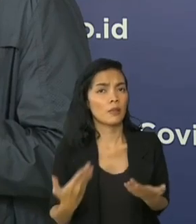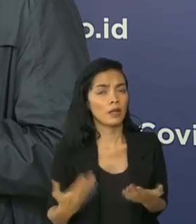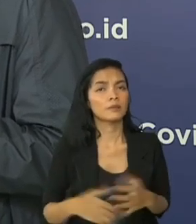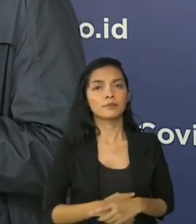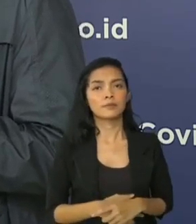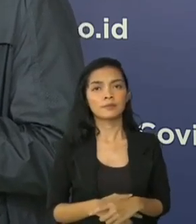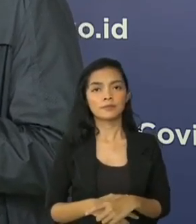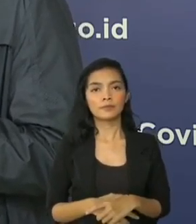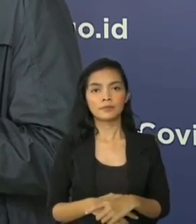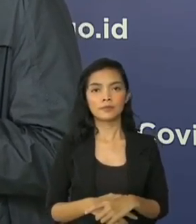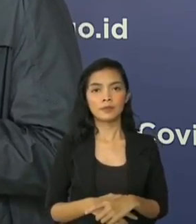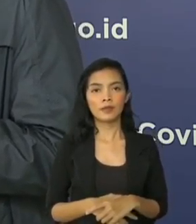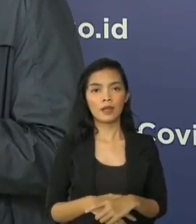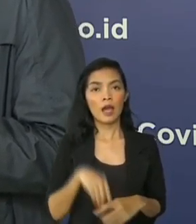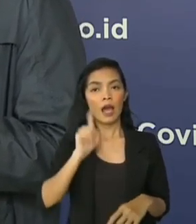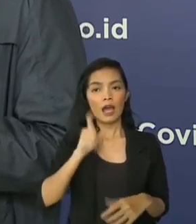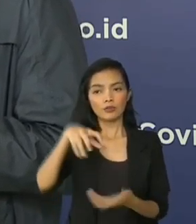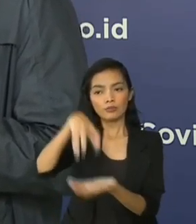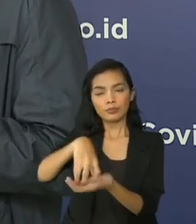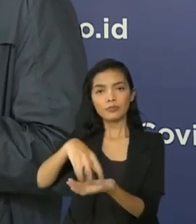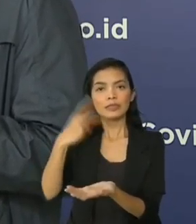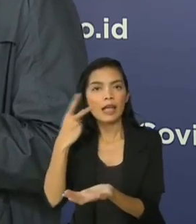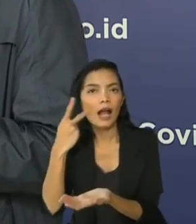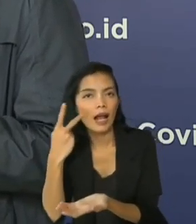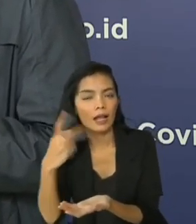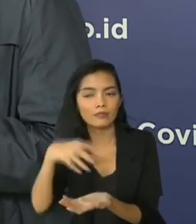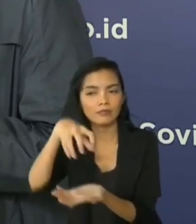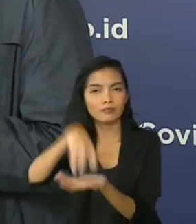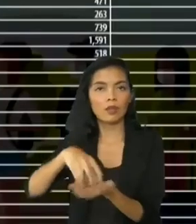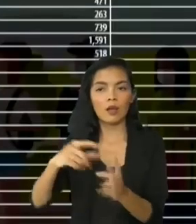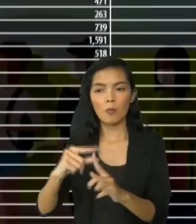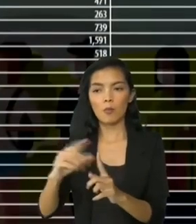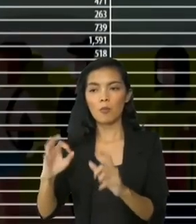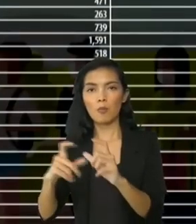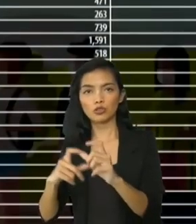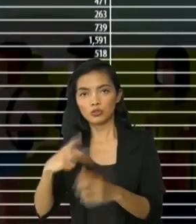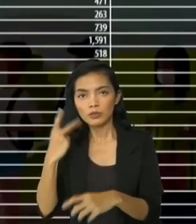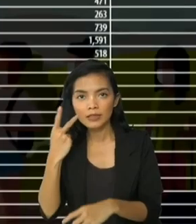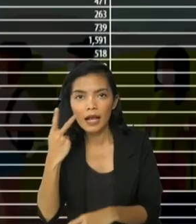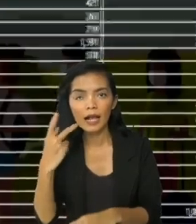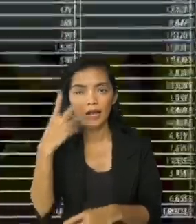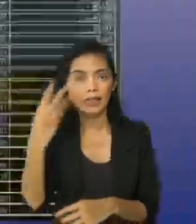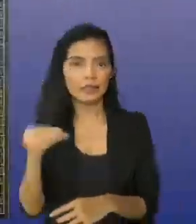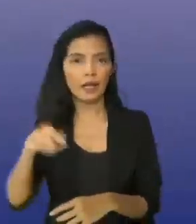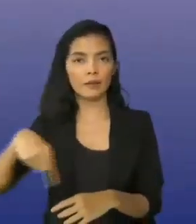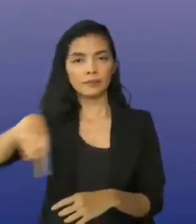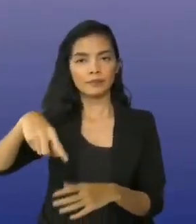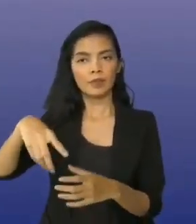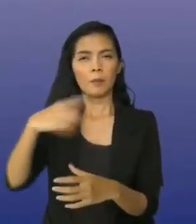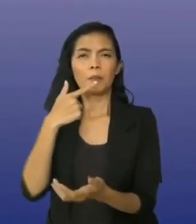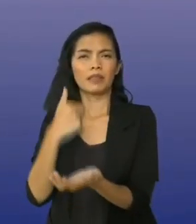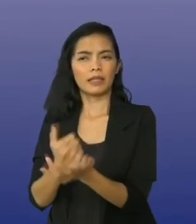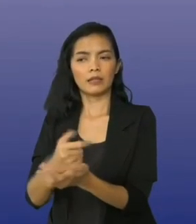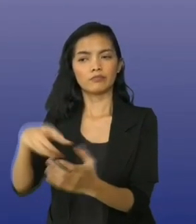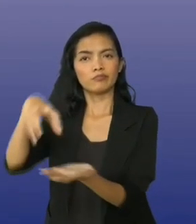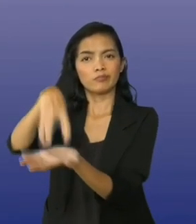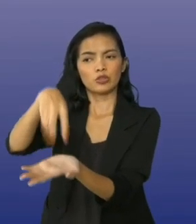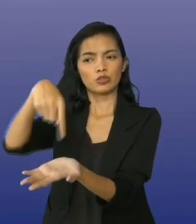zat posjaga desa posjaga desa ini satu hal yang sangat penting hari ini